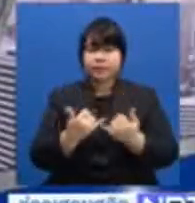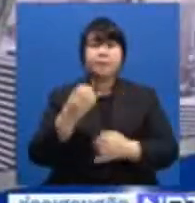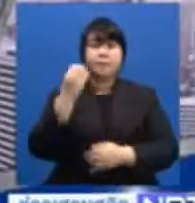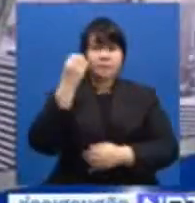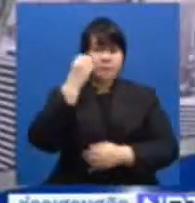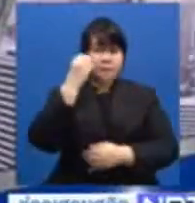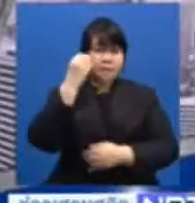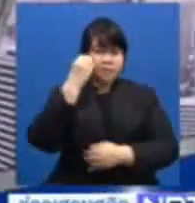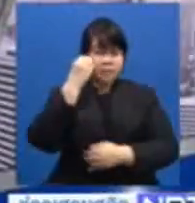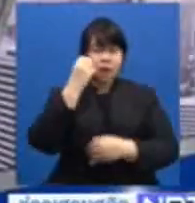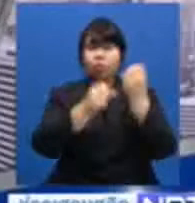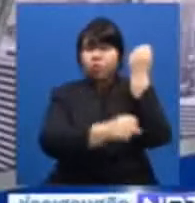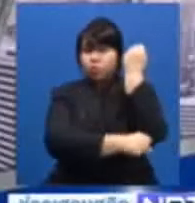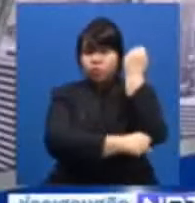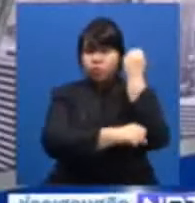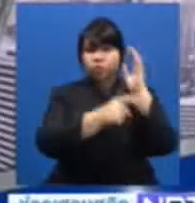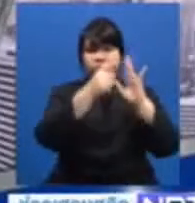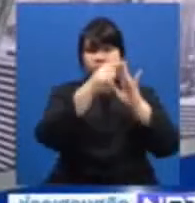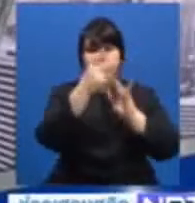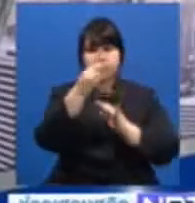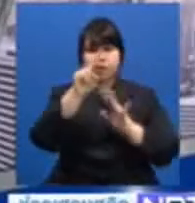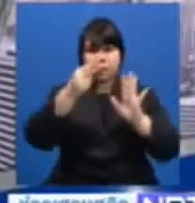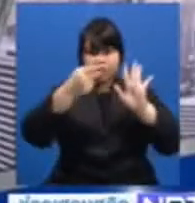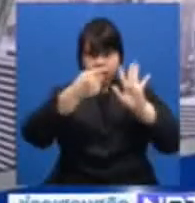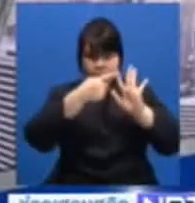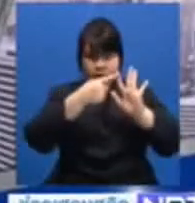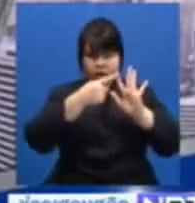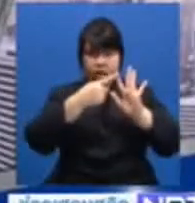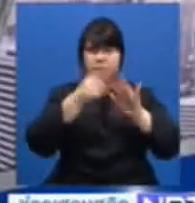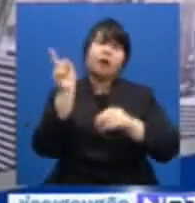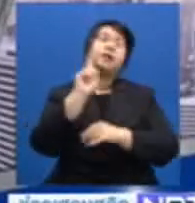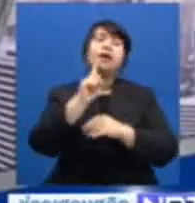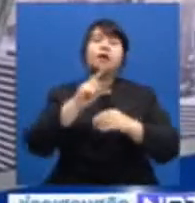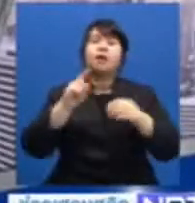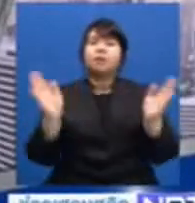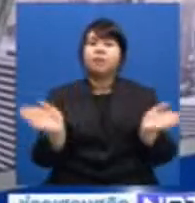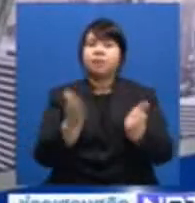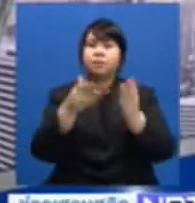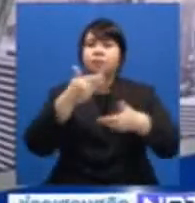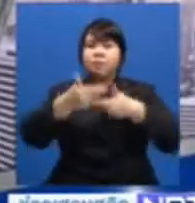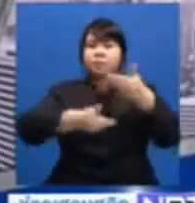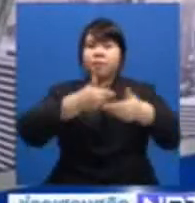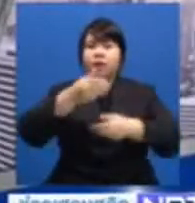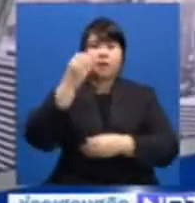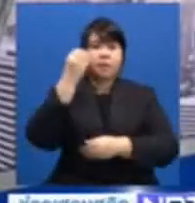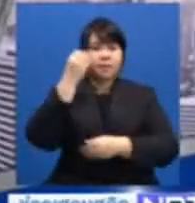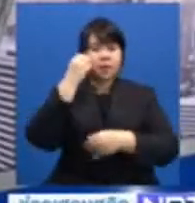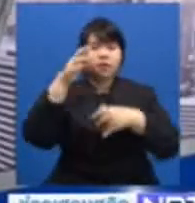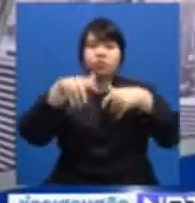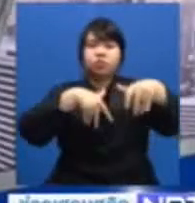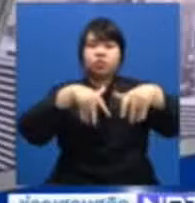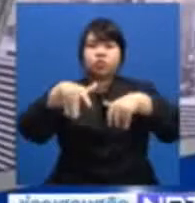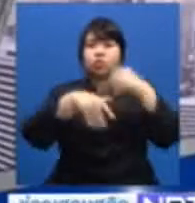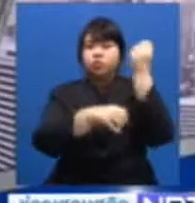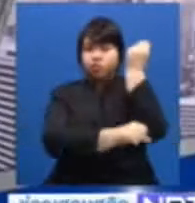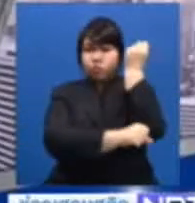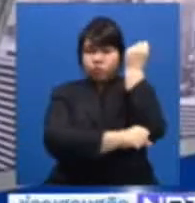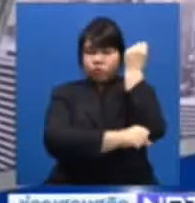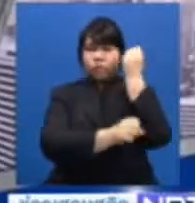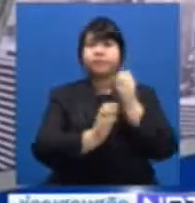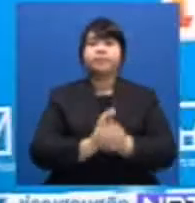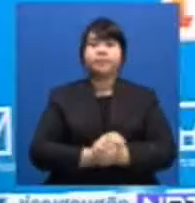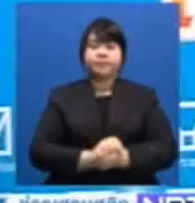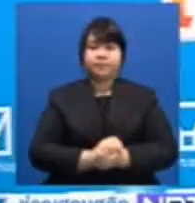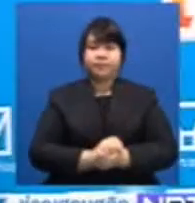ชาติจัดมหกรรมบ้านและเคหะแฟร์เพื่อกระตุ้นยอดขายโครงการบ้านเอื้ออาทรและโครงการเคหะชุมชนนะคะโดยการ